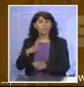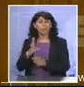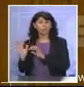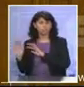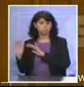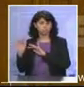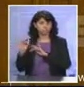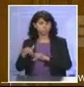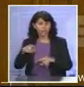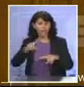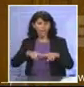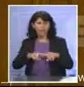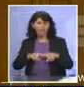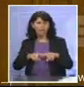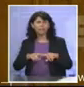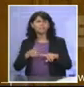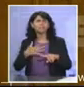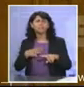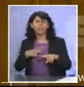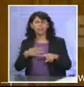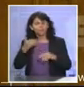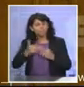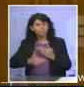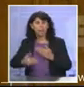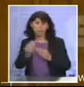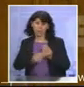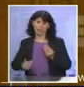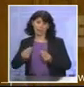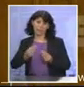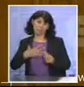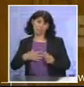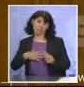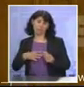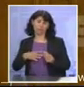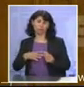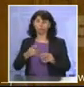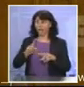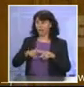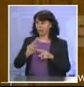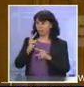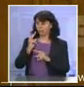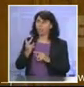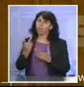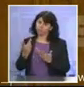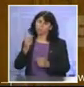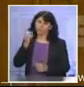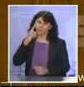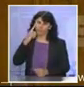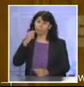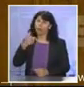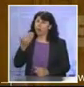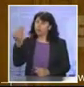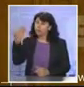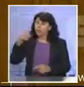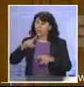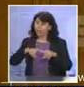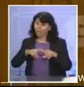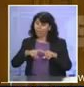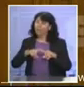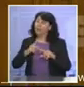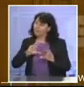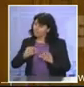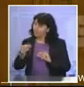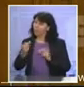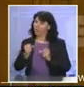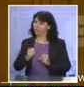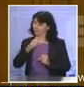οι άνθρωποι έρχονται εδώ προς αναζήτηση ενός καλύτερου μέλλοντος. Ως Έλληνες τους κατανοούμε, γιατί στο παρελθόν έχουμε